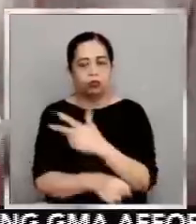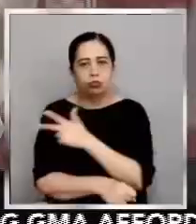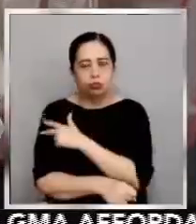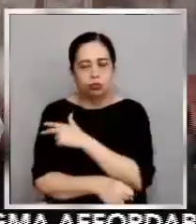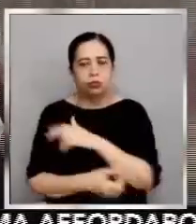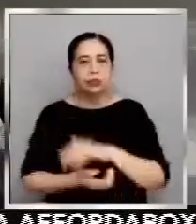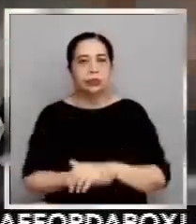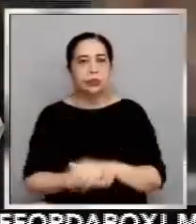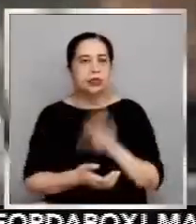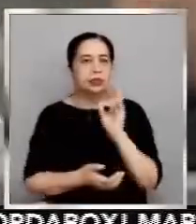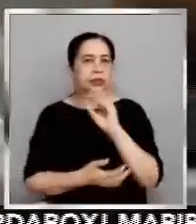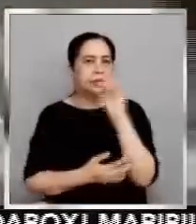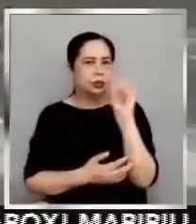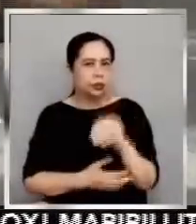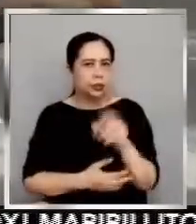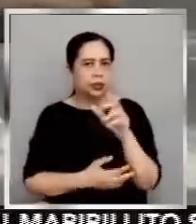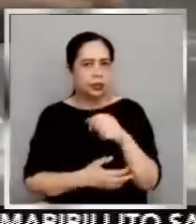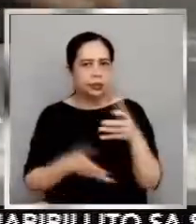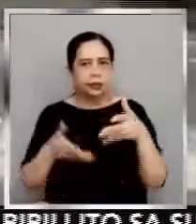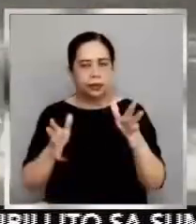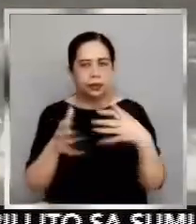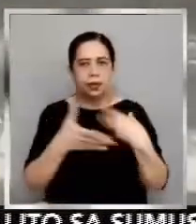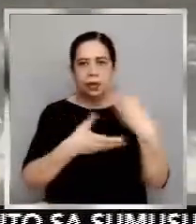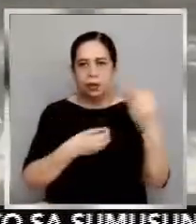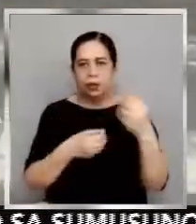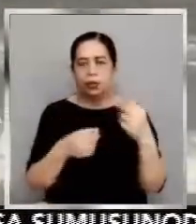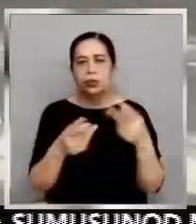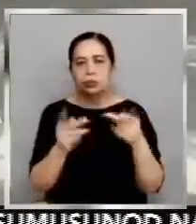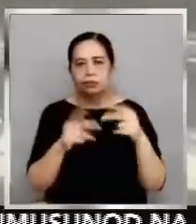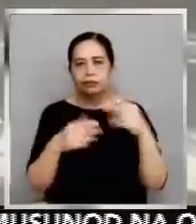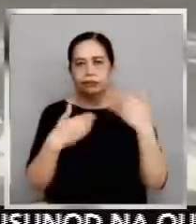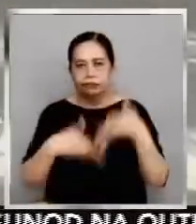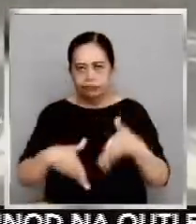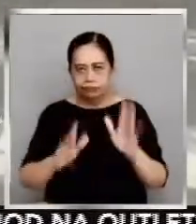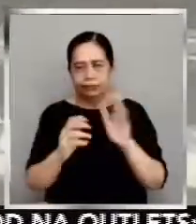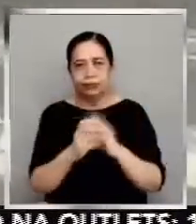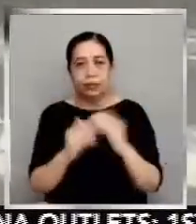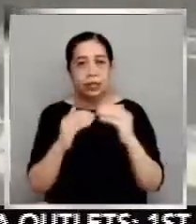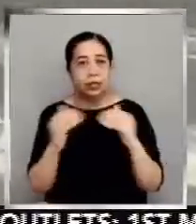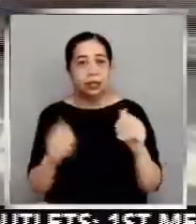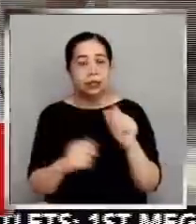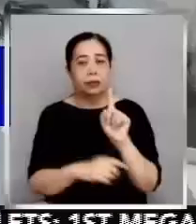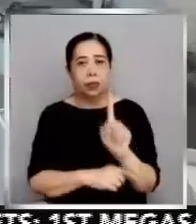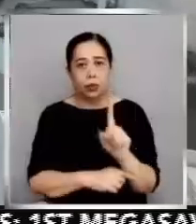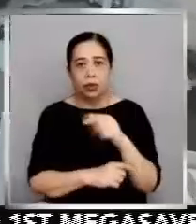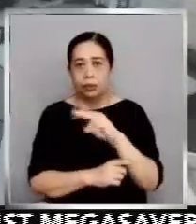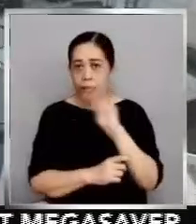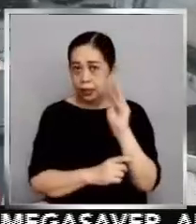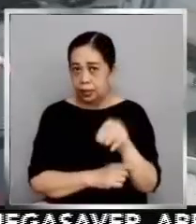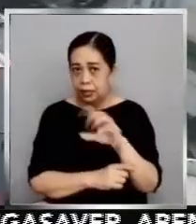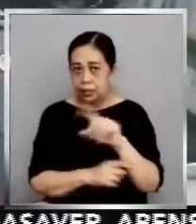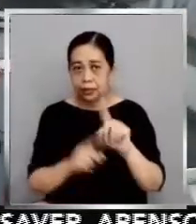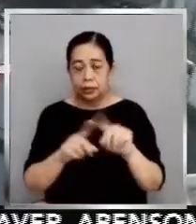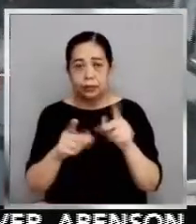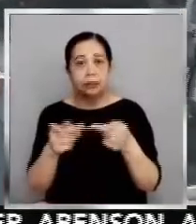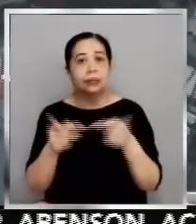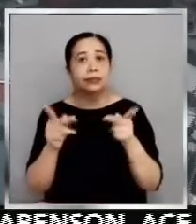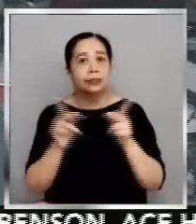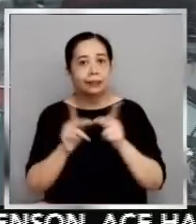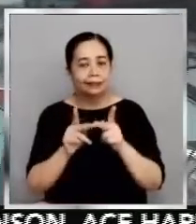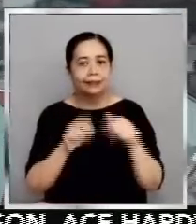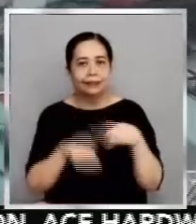habang 70% naman ang kanilang outdoor capacity. Nasa Alert Level 1 naman ang Metro Manila at iba pang bahagi ng